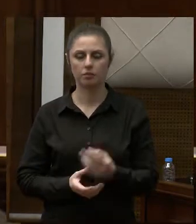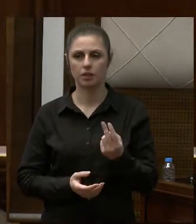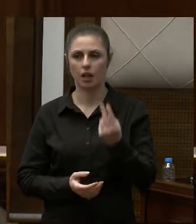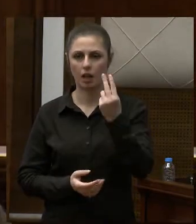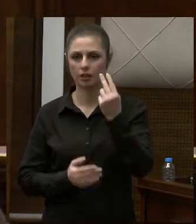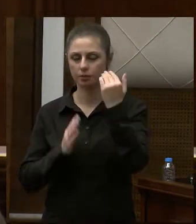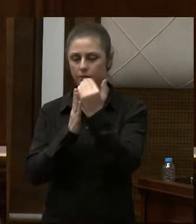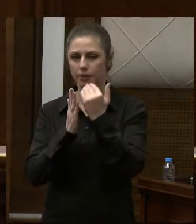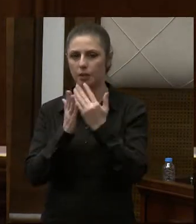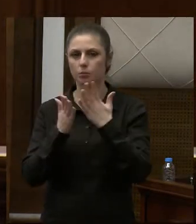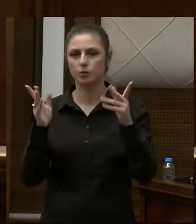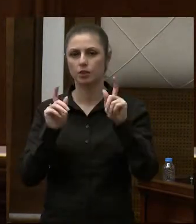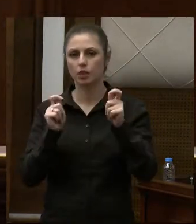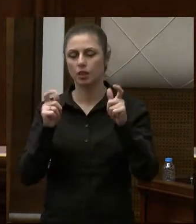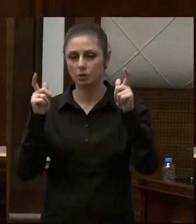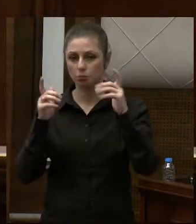madde, Büyükşehir